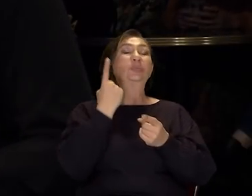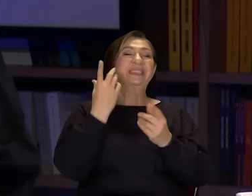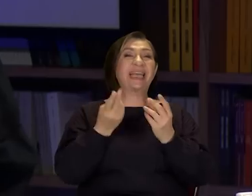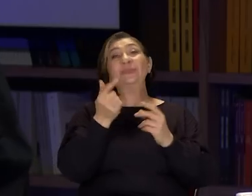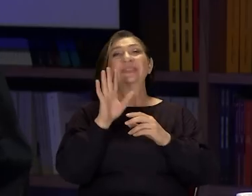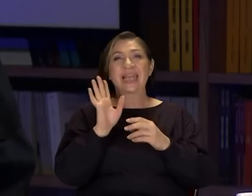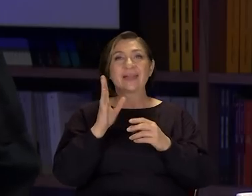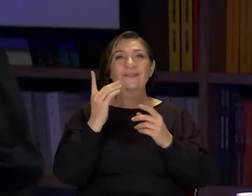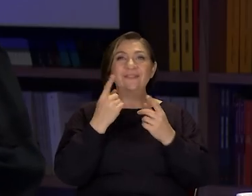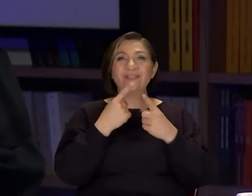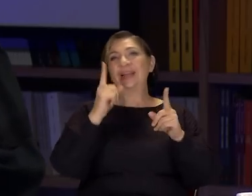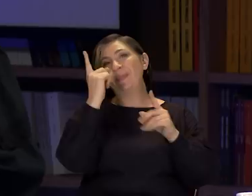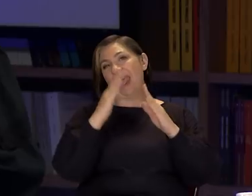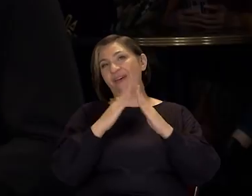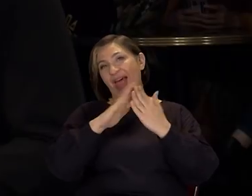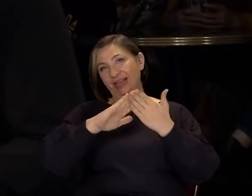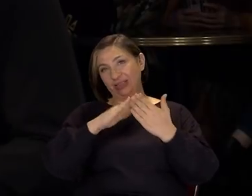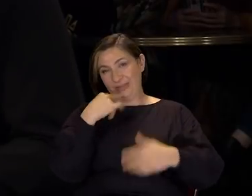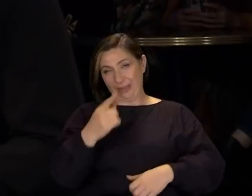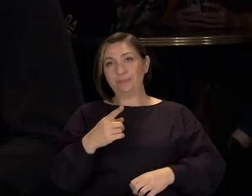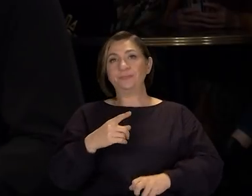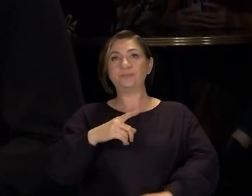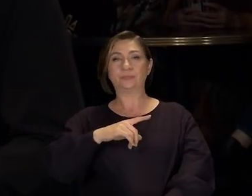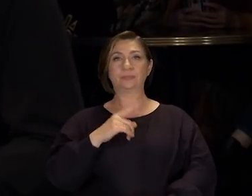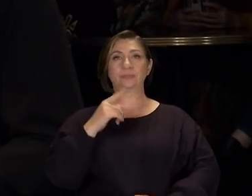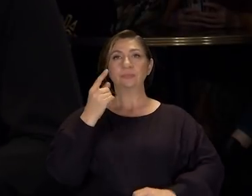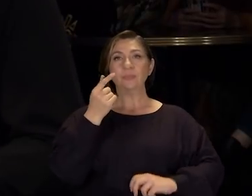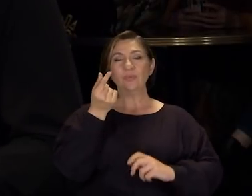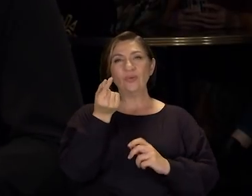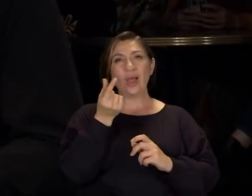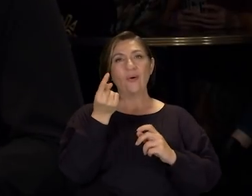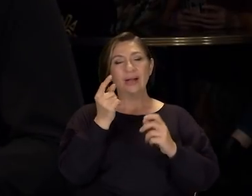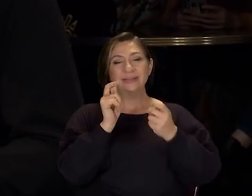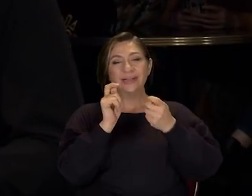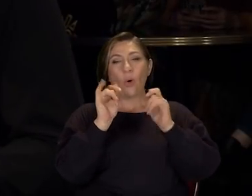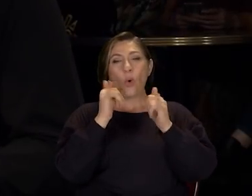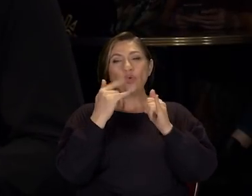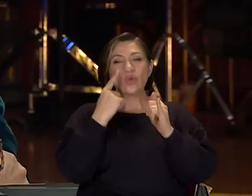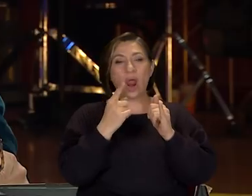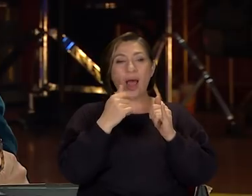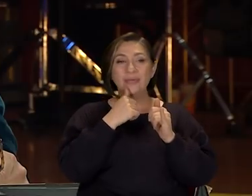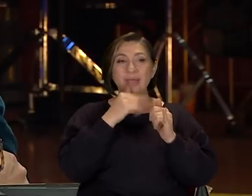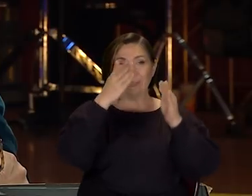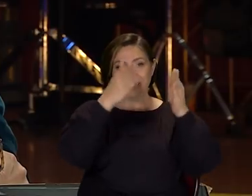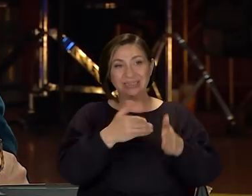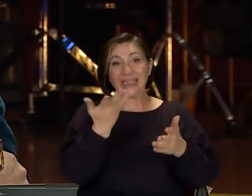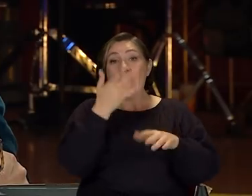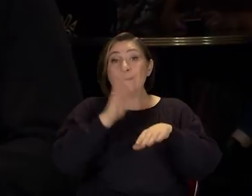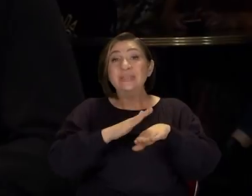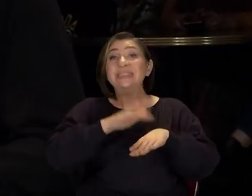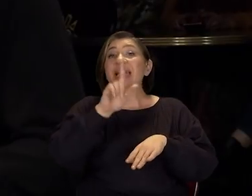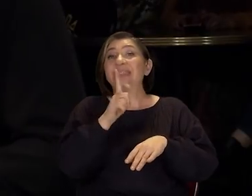diye. Değişik bir ev arkadaşı diyelim ona. Böyle küçük psikodramalarla adamın aslında ne